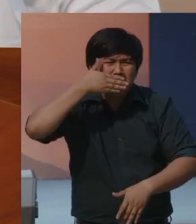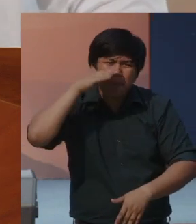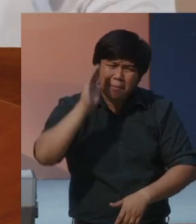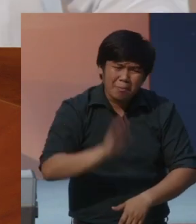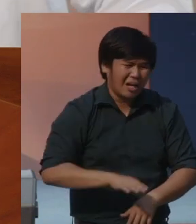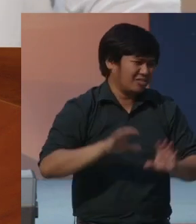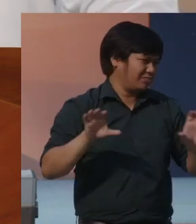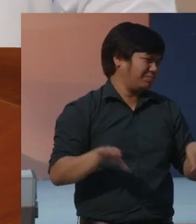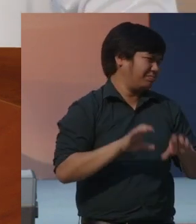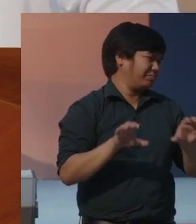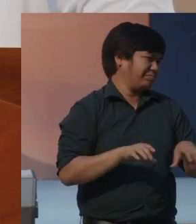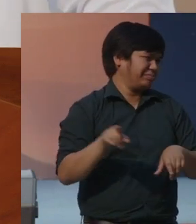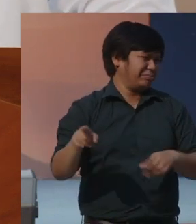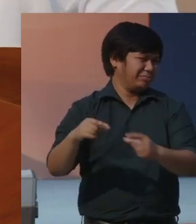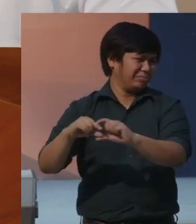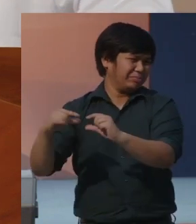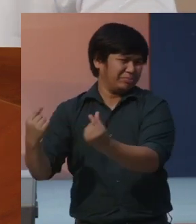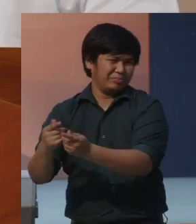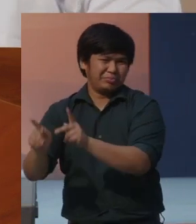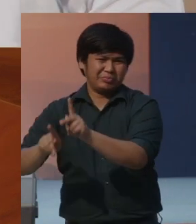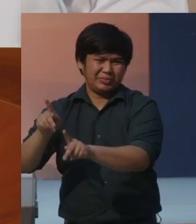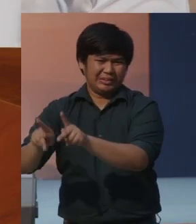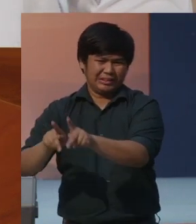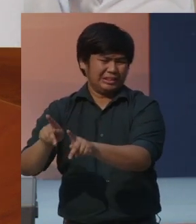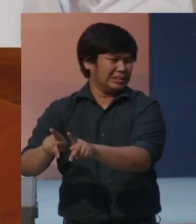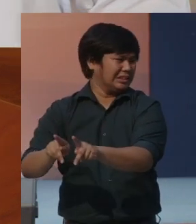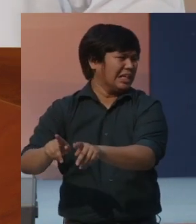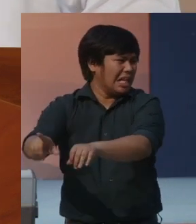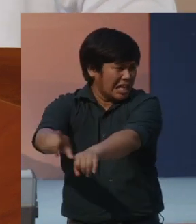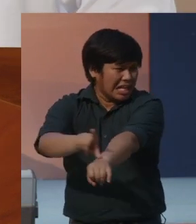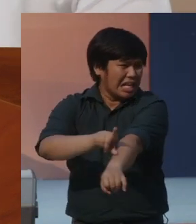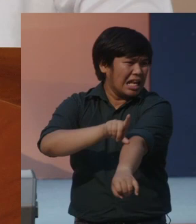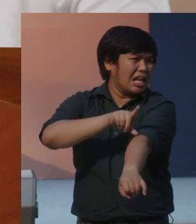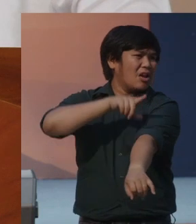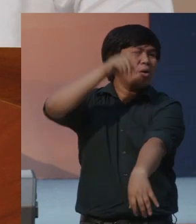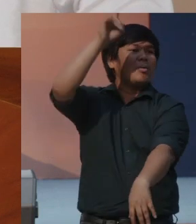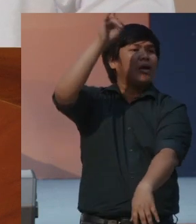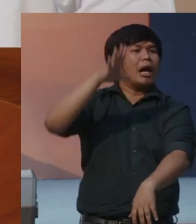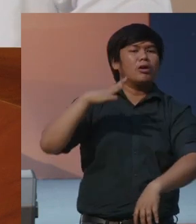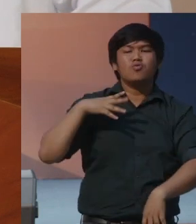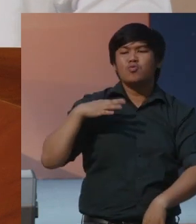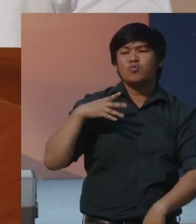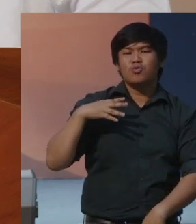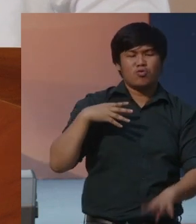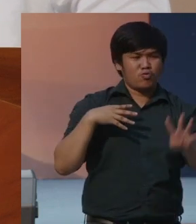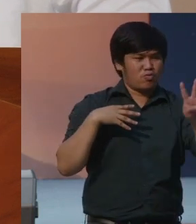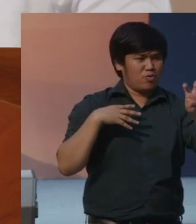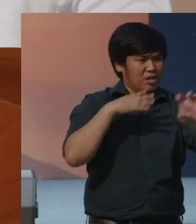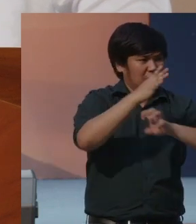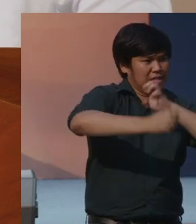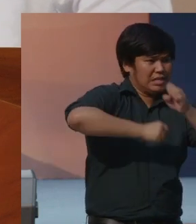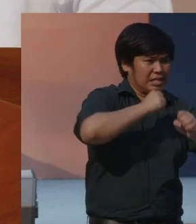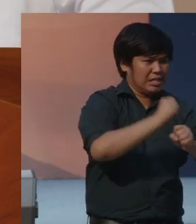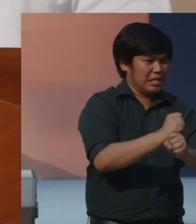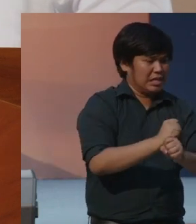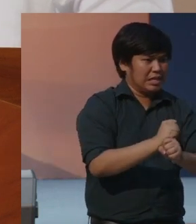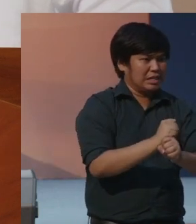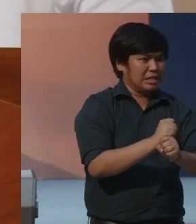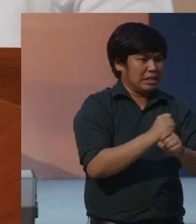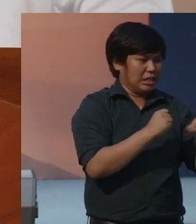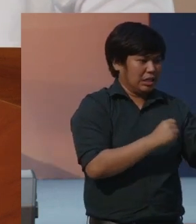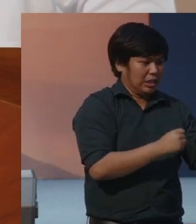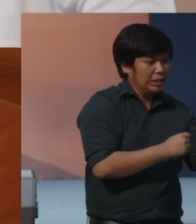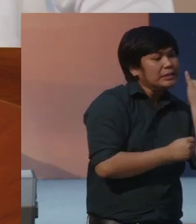abominasyon ang kanilang ginawa. Matagal naghintay ang Diyos. Daan-daan taon. Bago